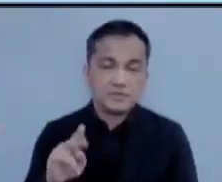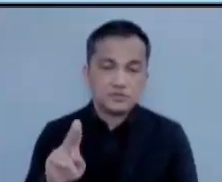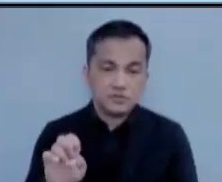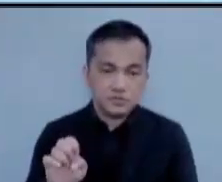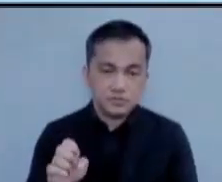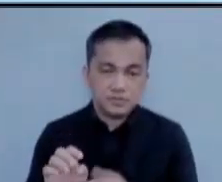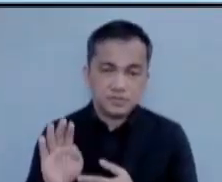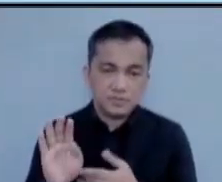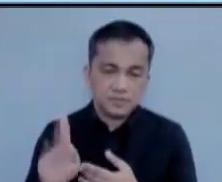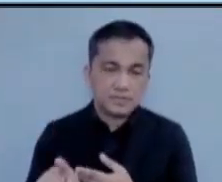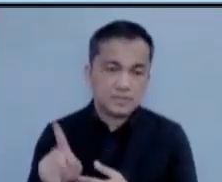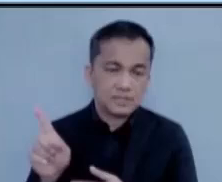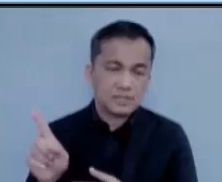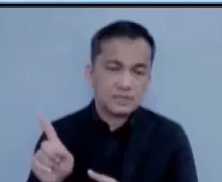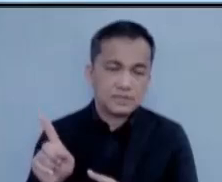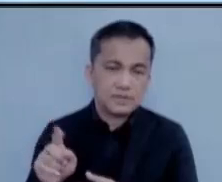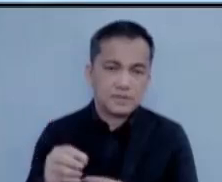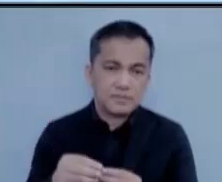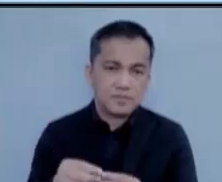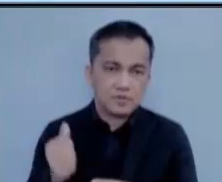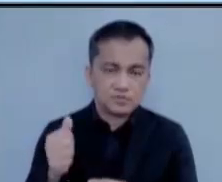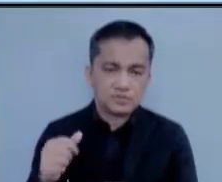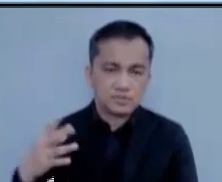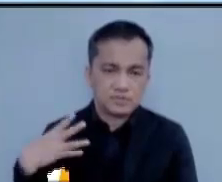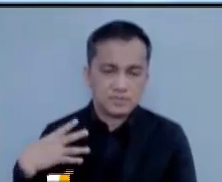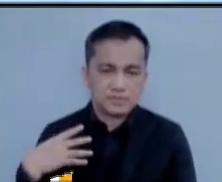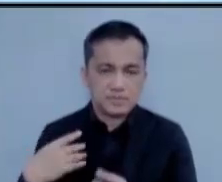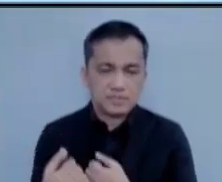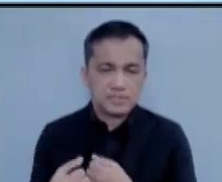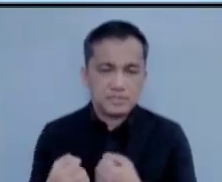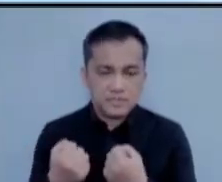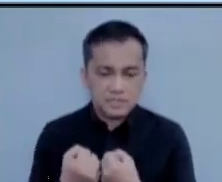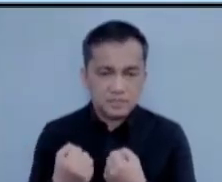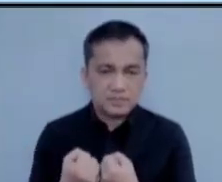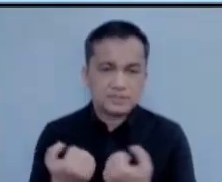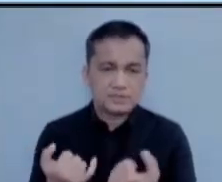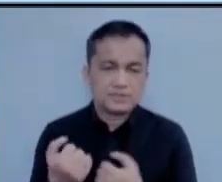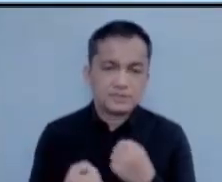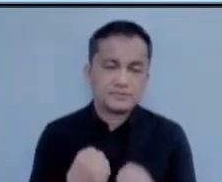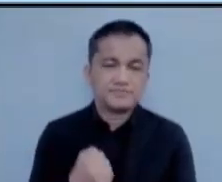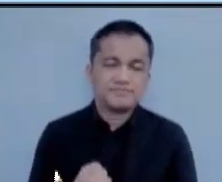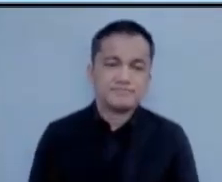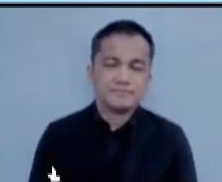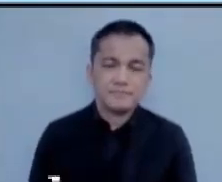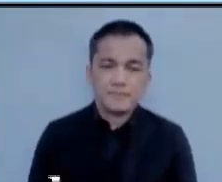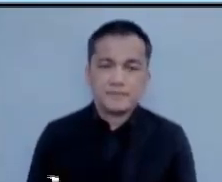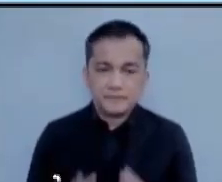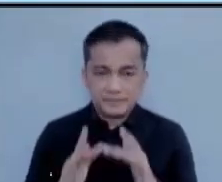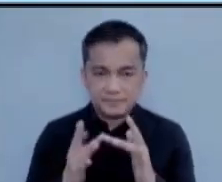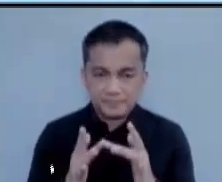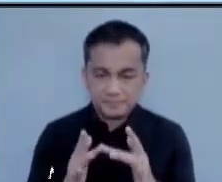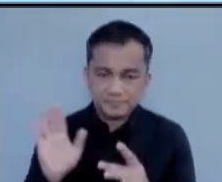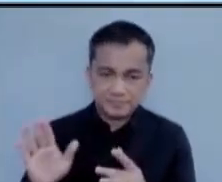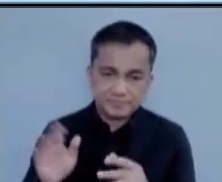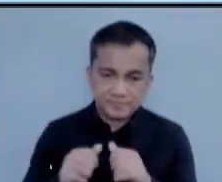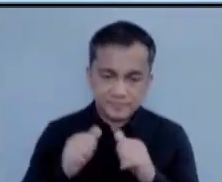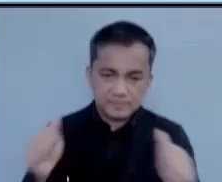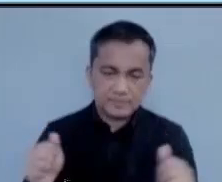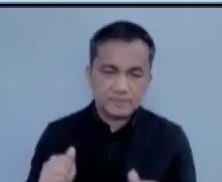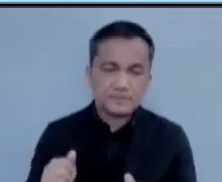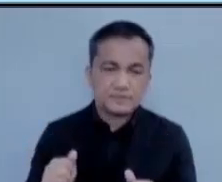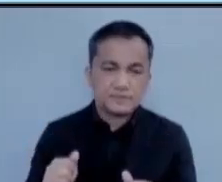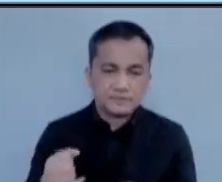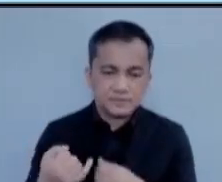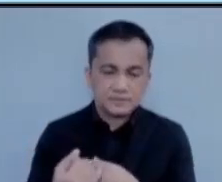PH ang kanilang pinakainabangan na love laban ngayong taon. Sa kanilang social media accounts ay inunsyo nila ang